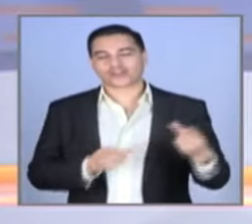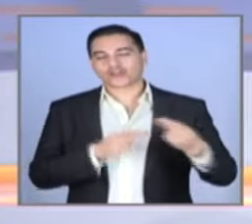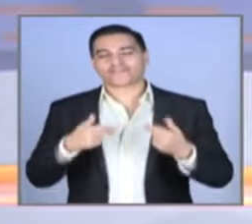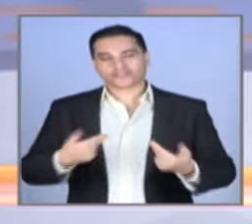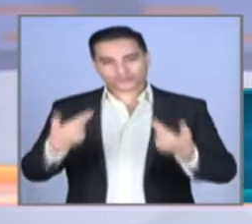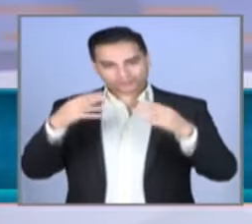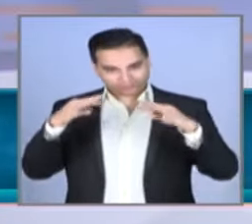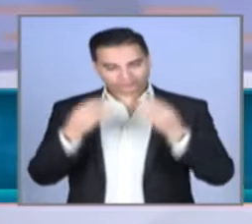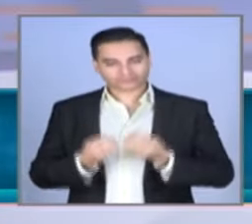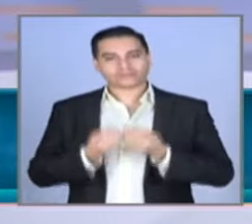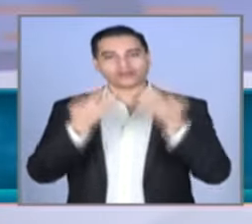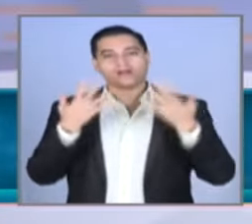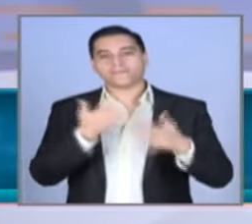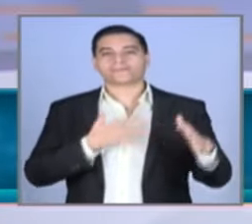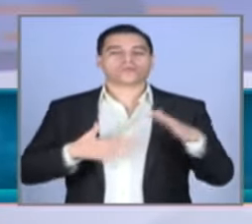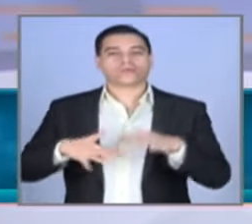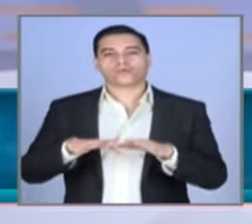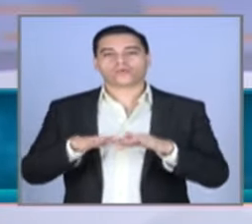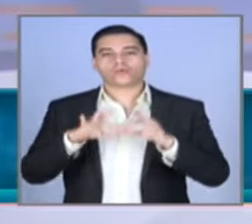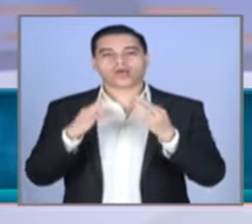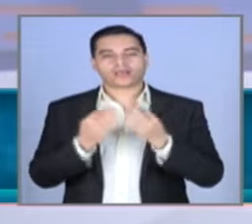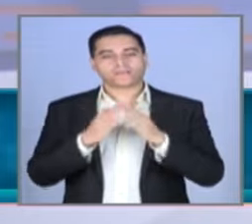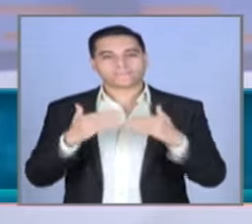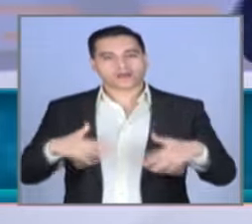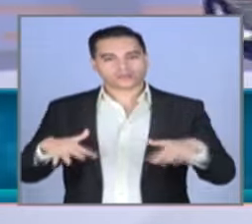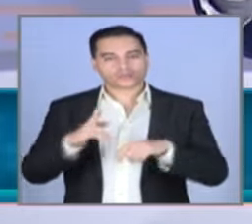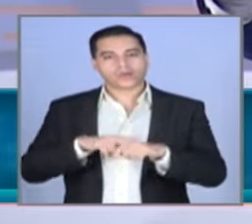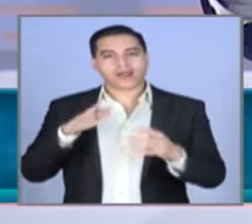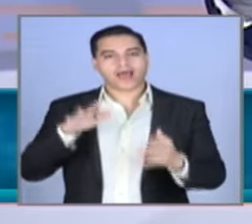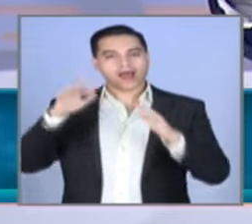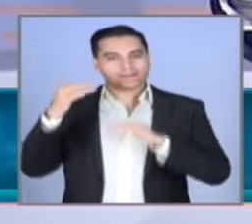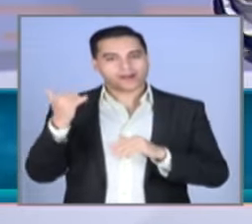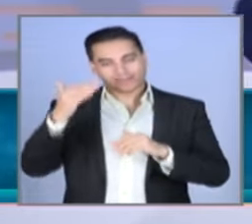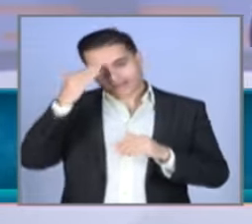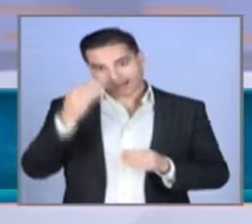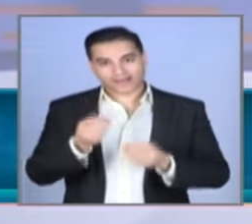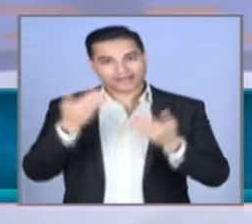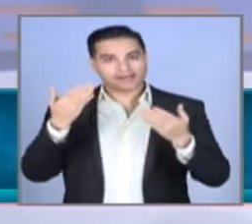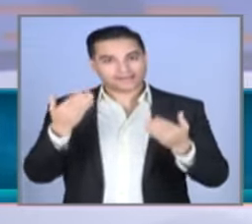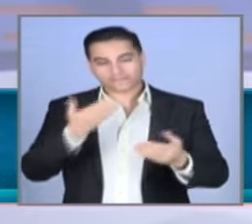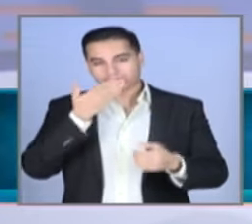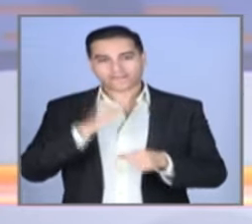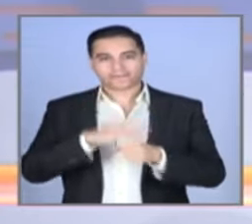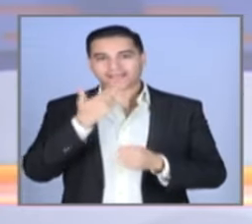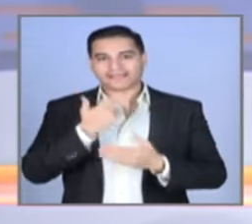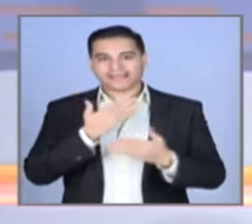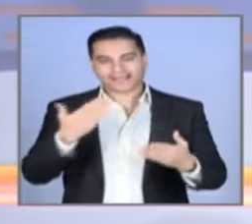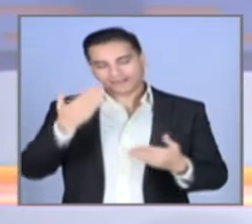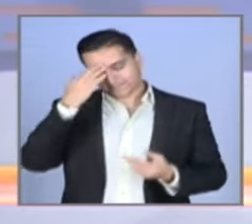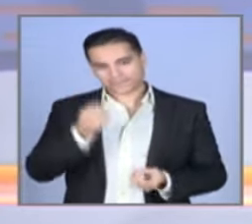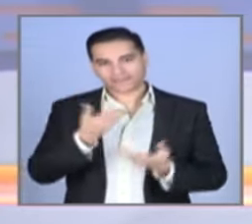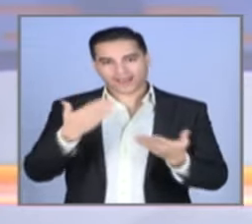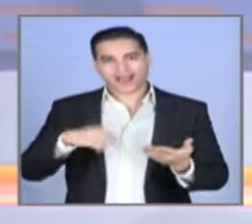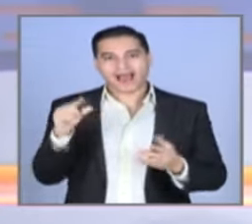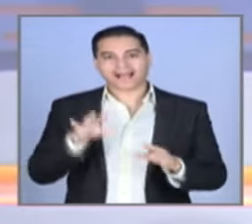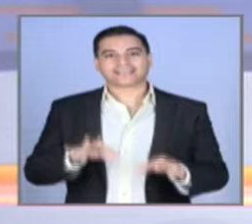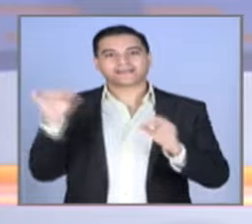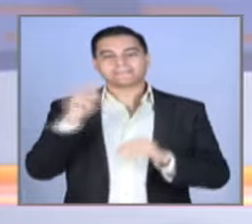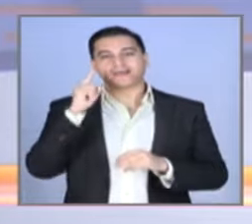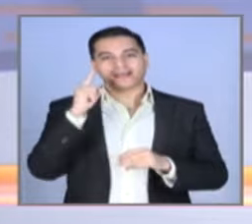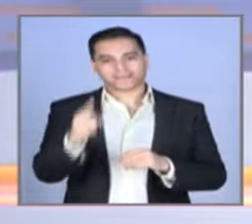شفنا في الاستوديو مشاهدينا الكرام وكل عائلات مصر والعالم العربي، رمضان كريم واهلا ومرحبا بكم،